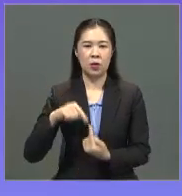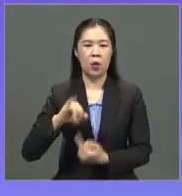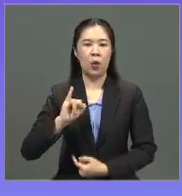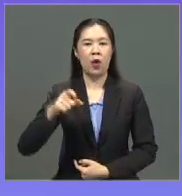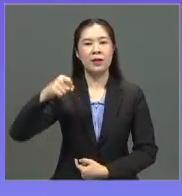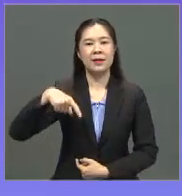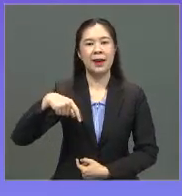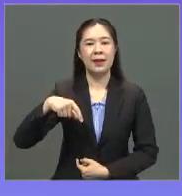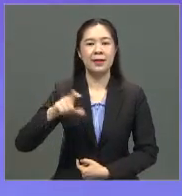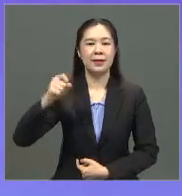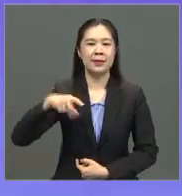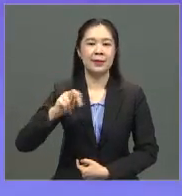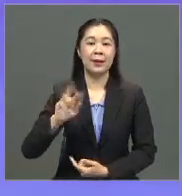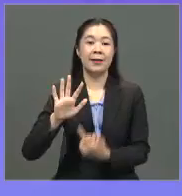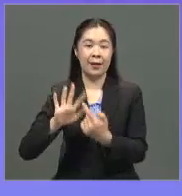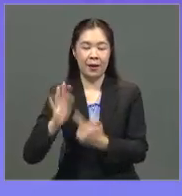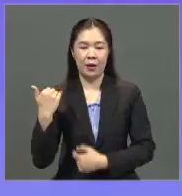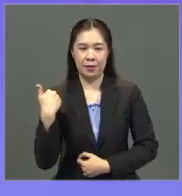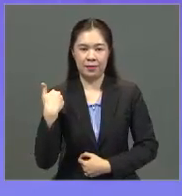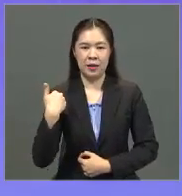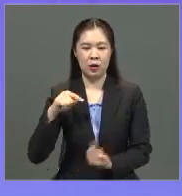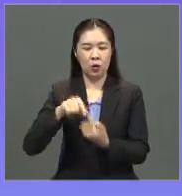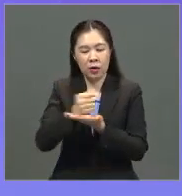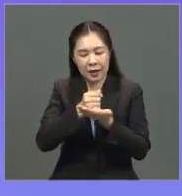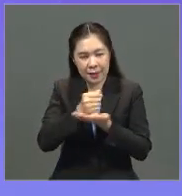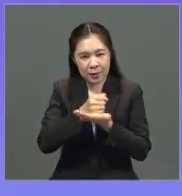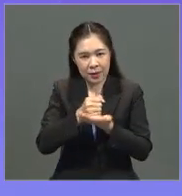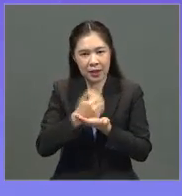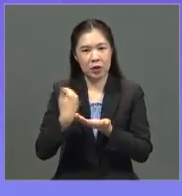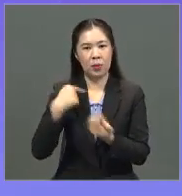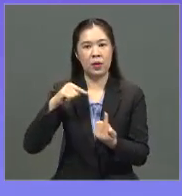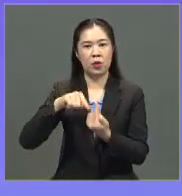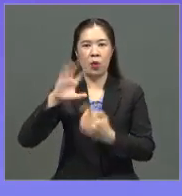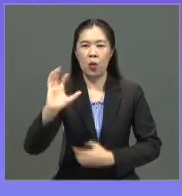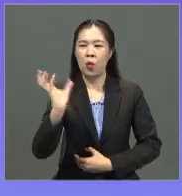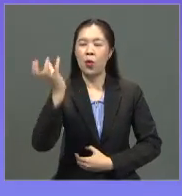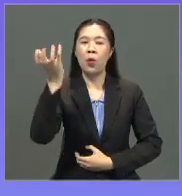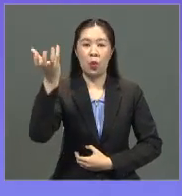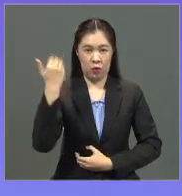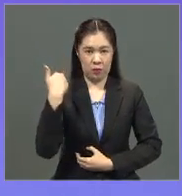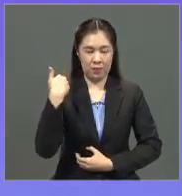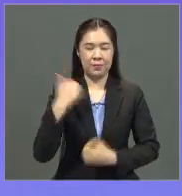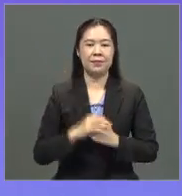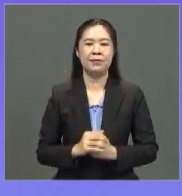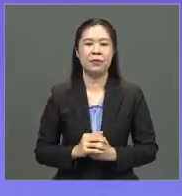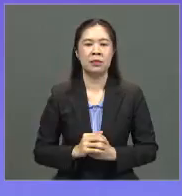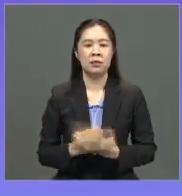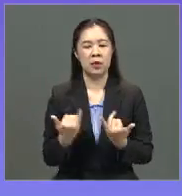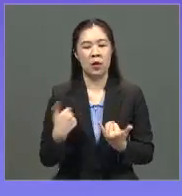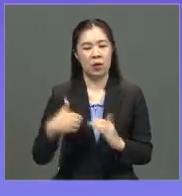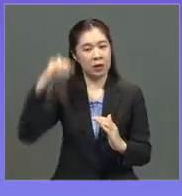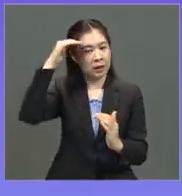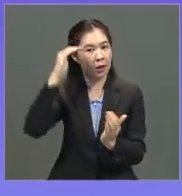เรื่องของพ่อค้ายาเสพติดด้วยแล้วก็มีคดีเรื่องของสันติภาพโลกเพราะมีหลายๆคดีแบบนี้ก็เลยมี